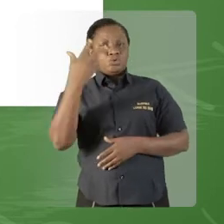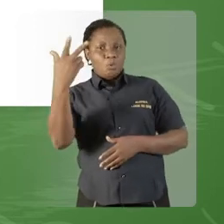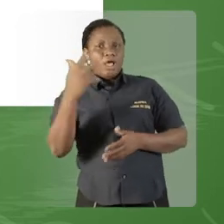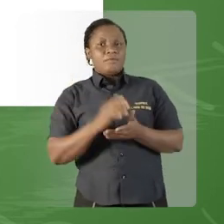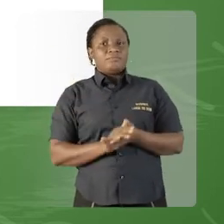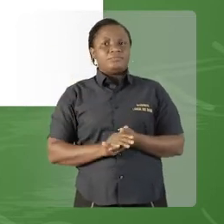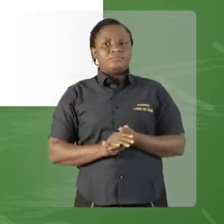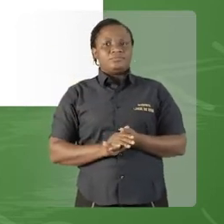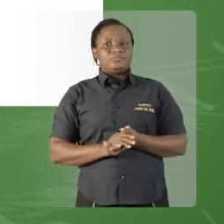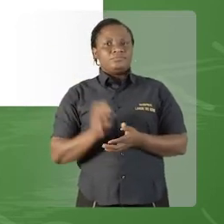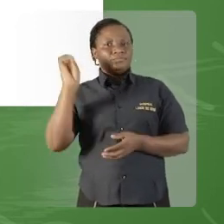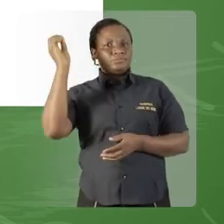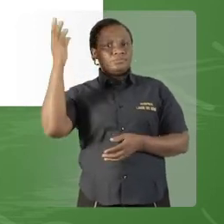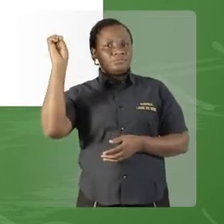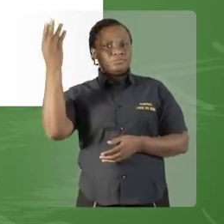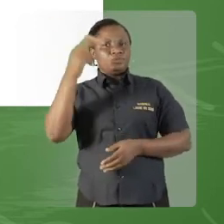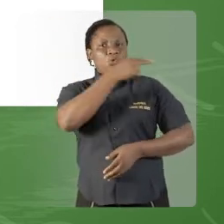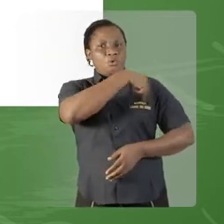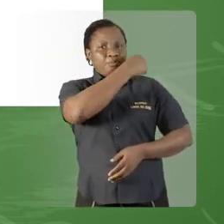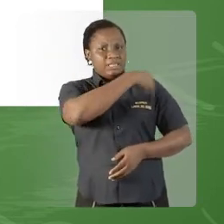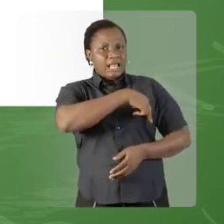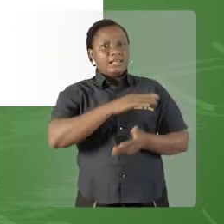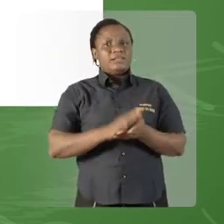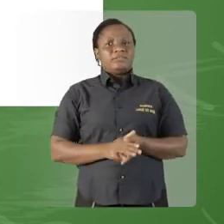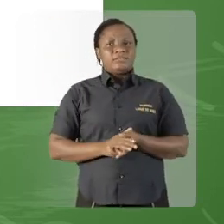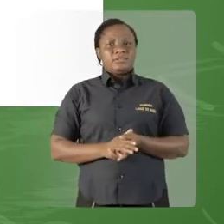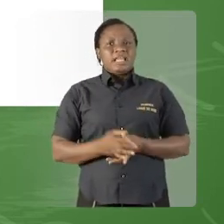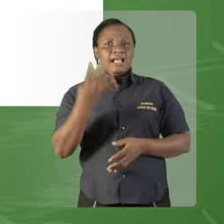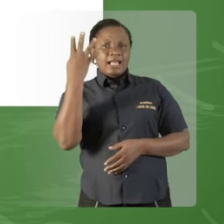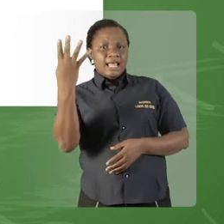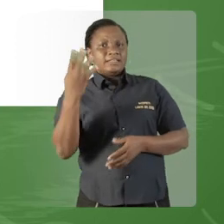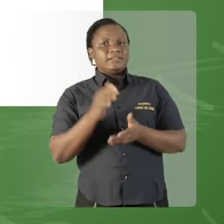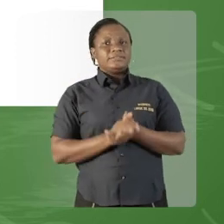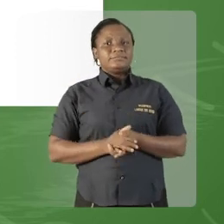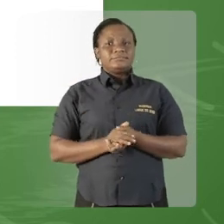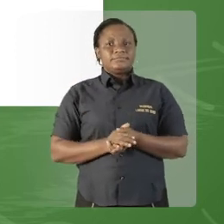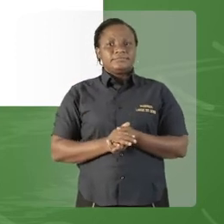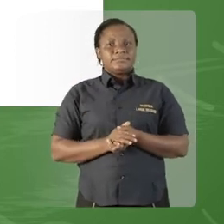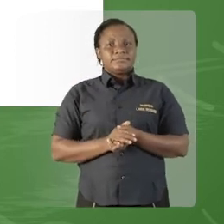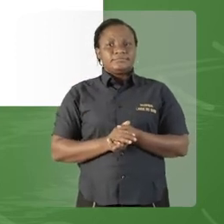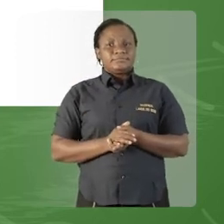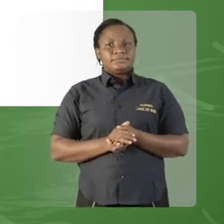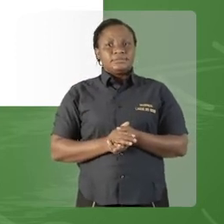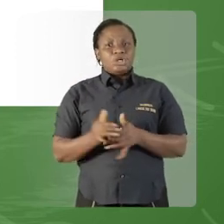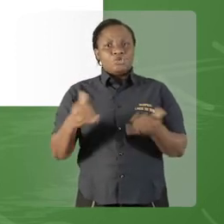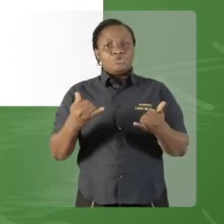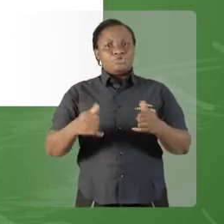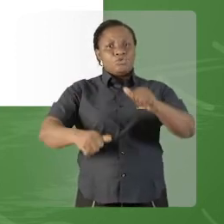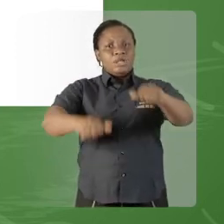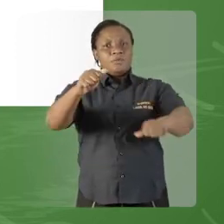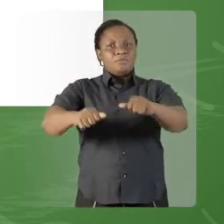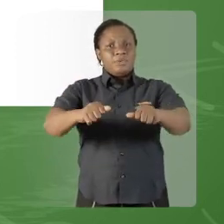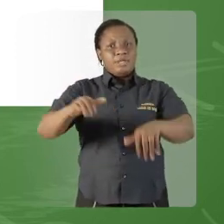3. L'ambulance de l'hôpital. 4. La poupée de ma petite